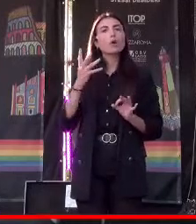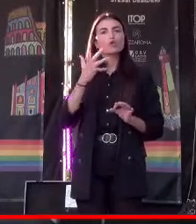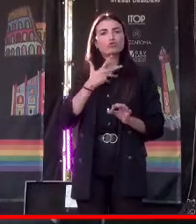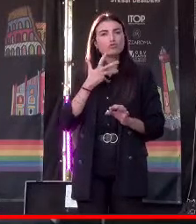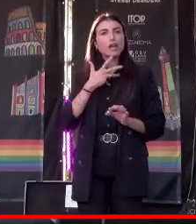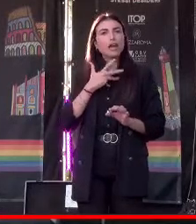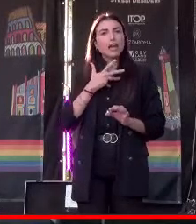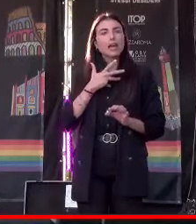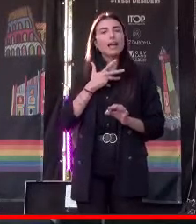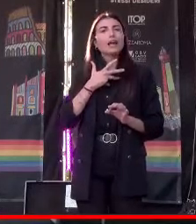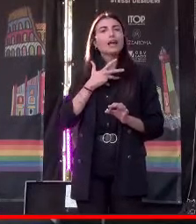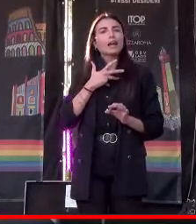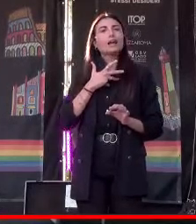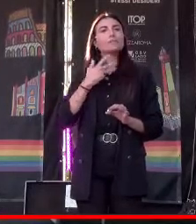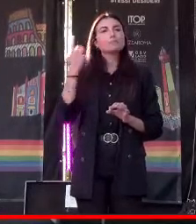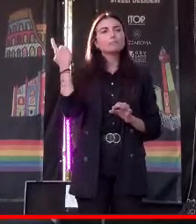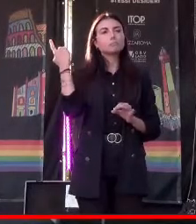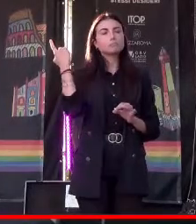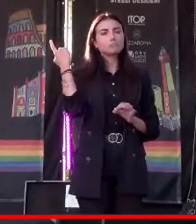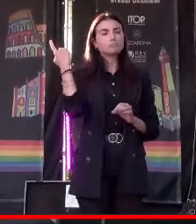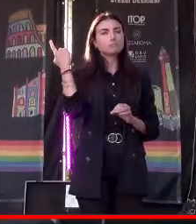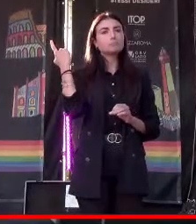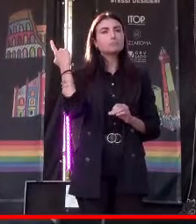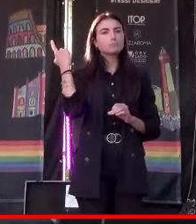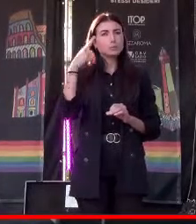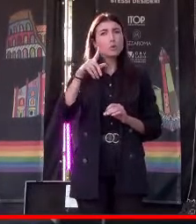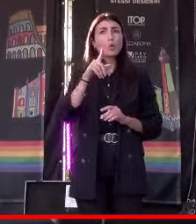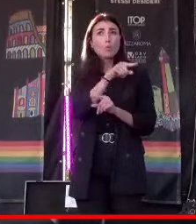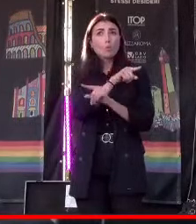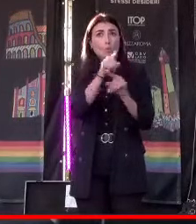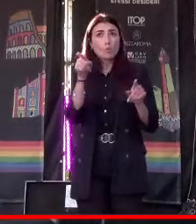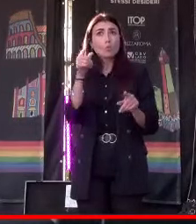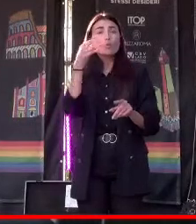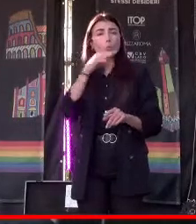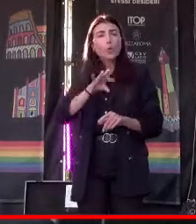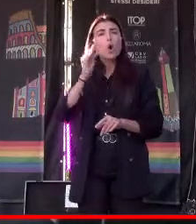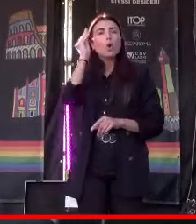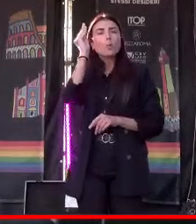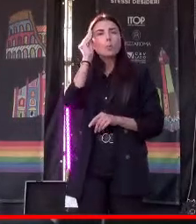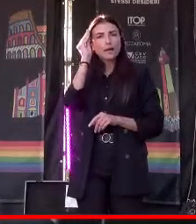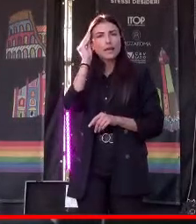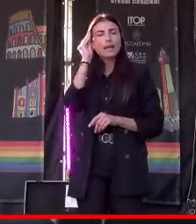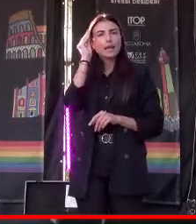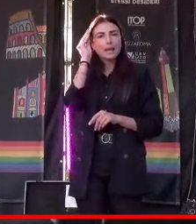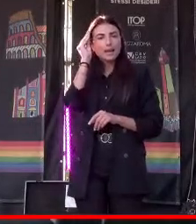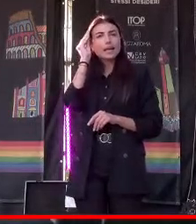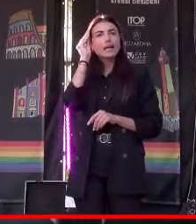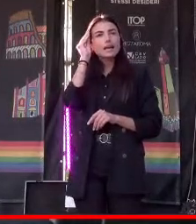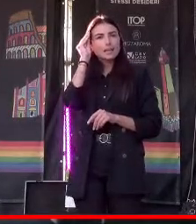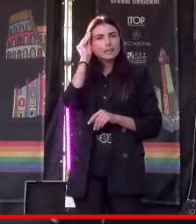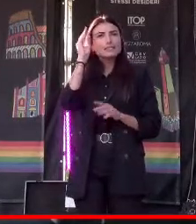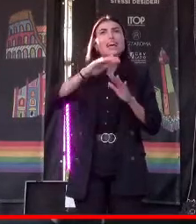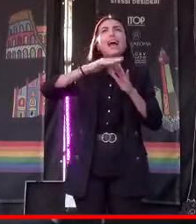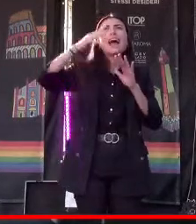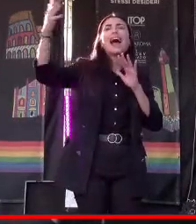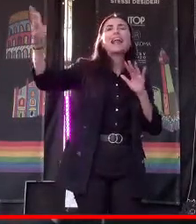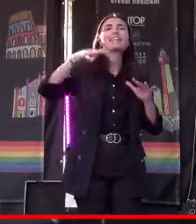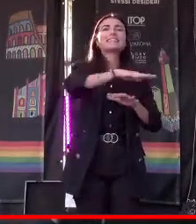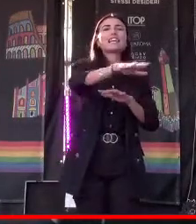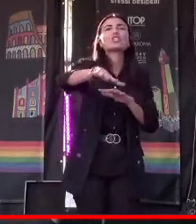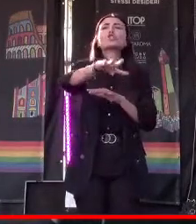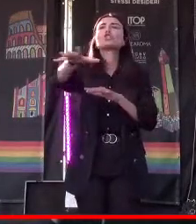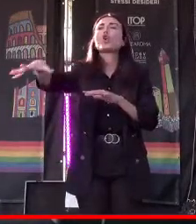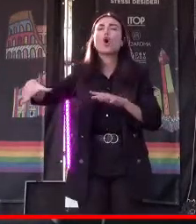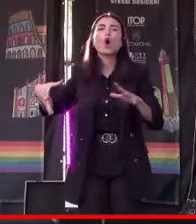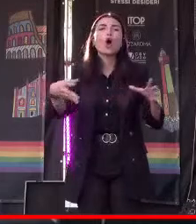potrebbe potenziare. Potrete pensare come questo si possa ripercuotere anche in altre zone di questo